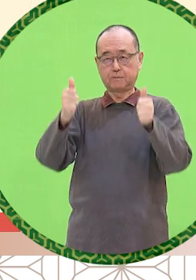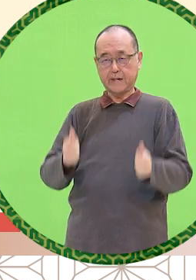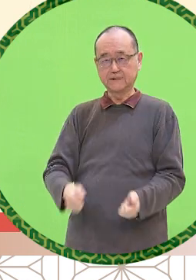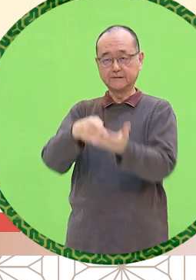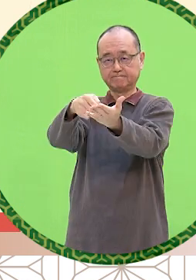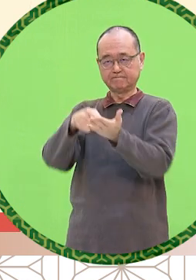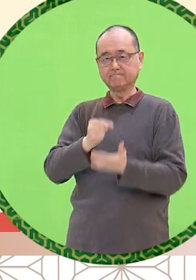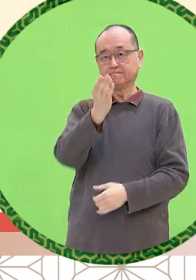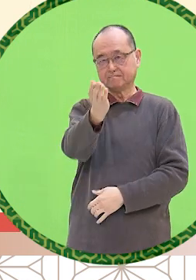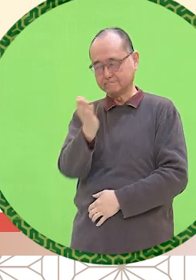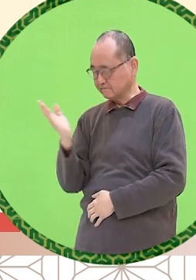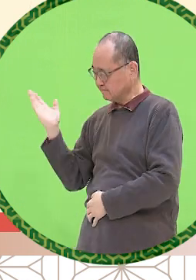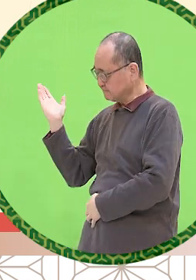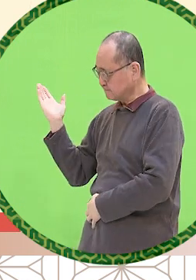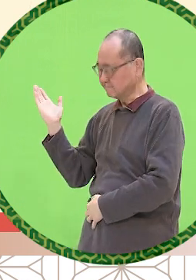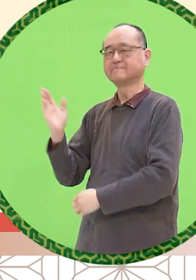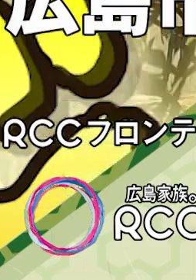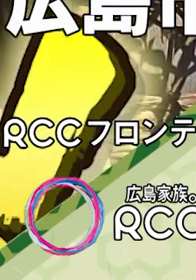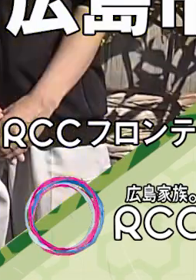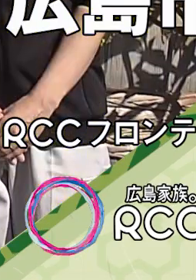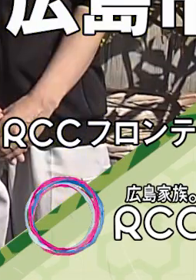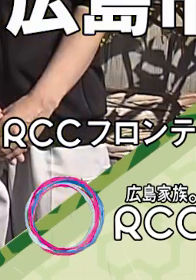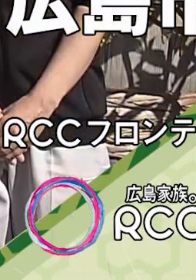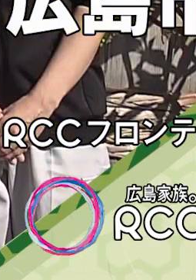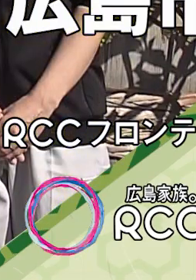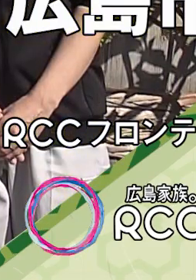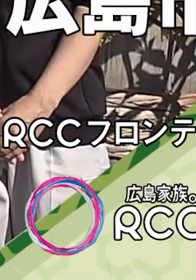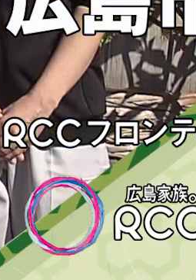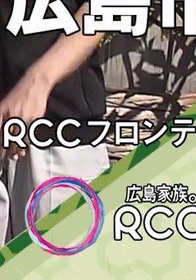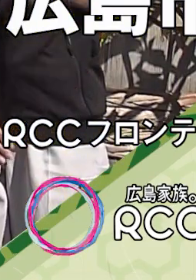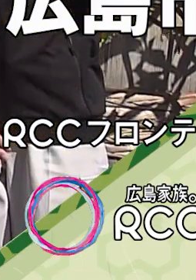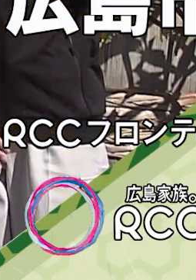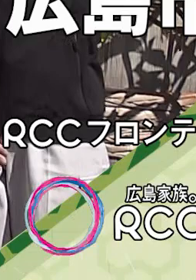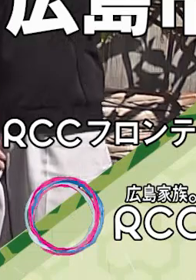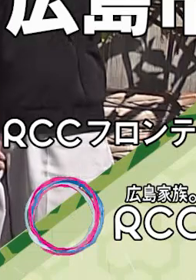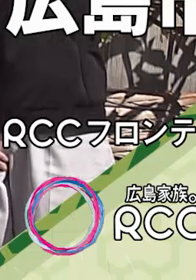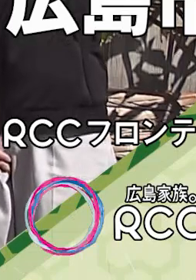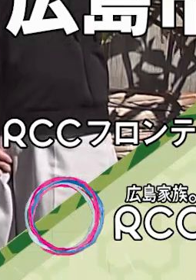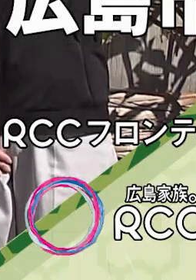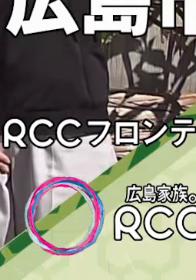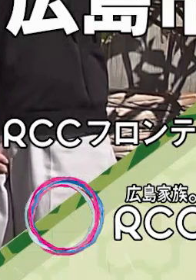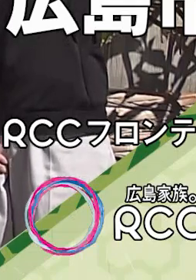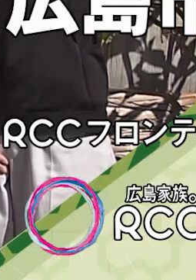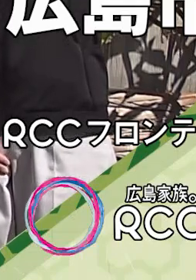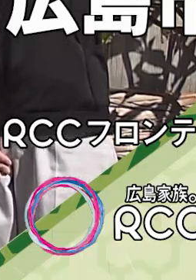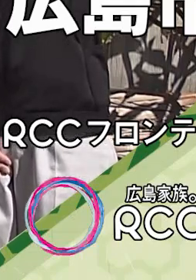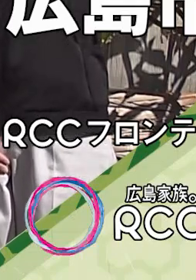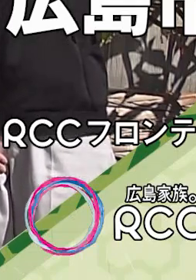番組ホームページからご応募ください。 200万一新。おー。